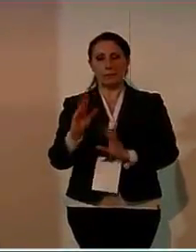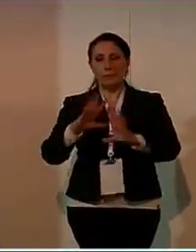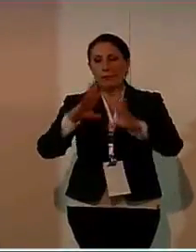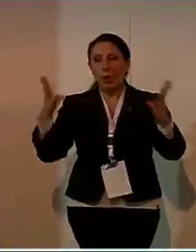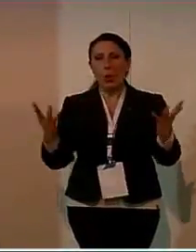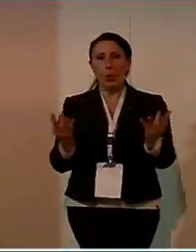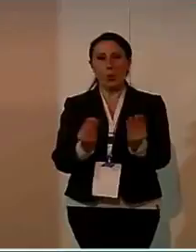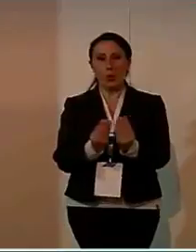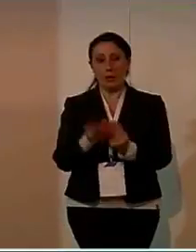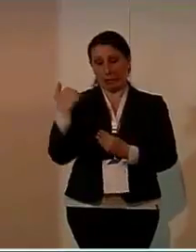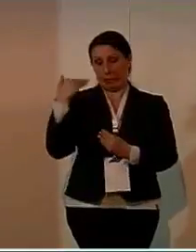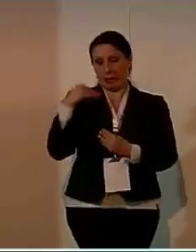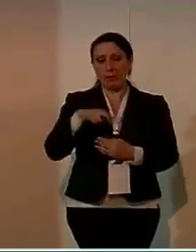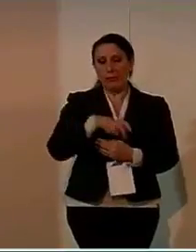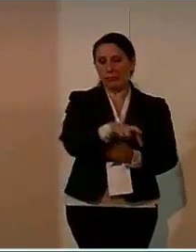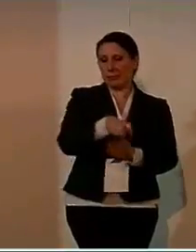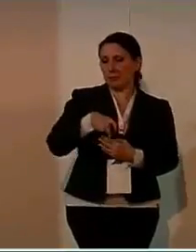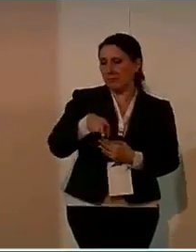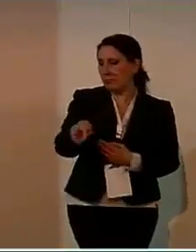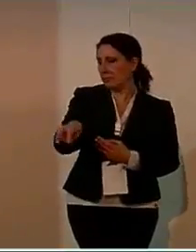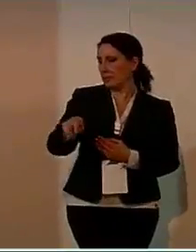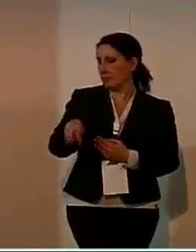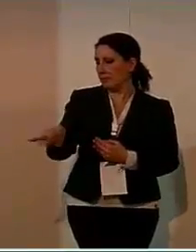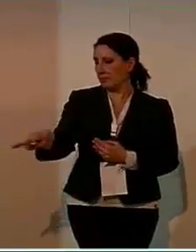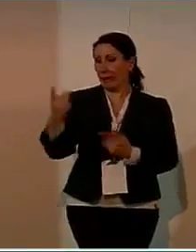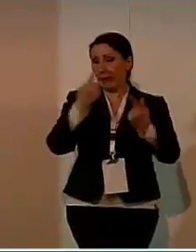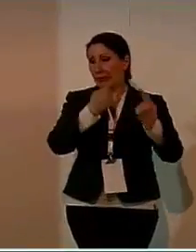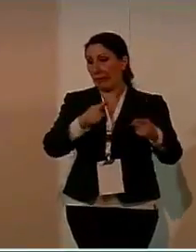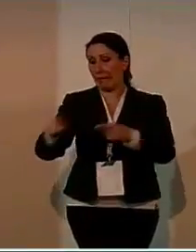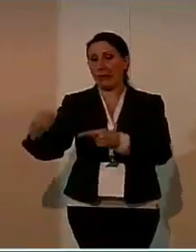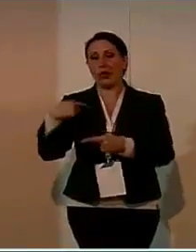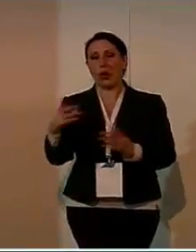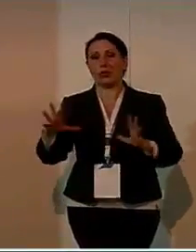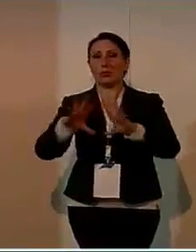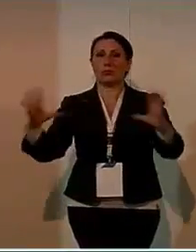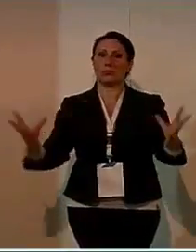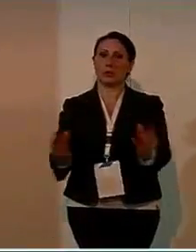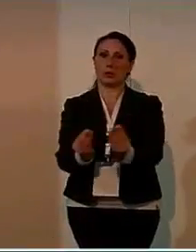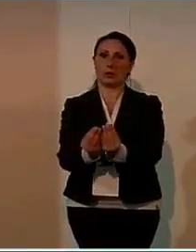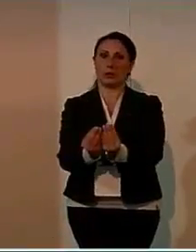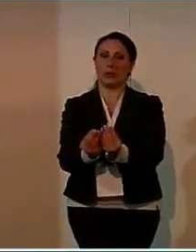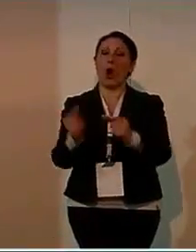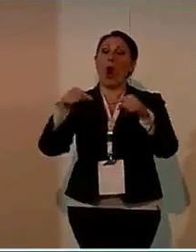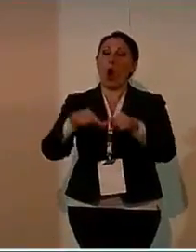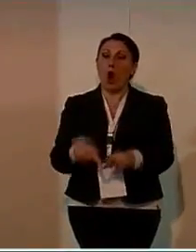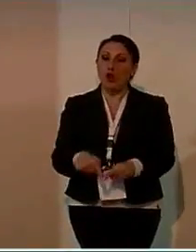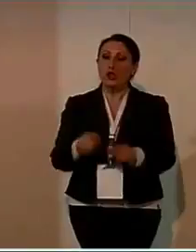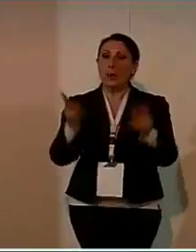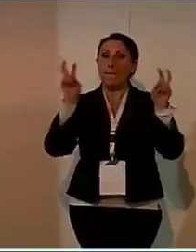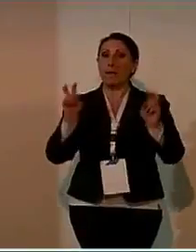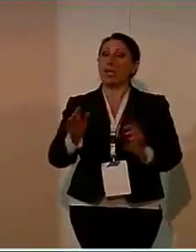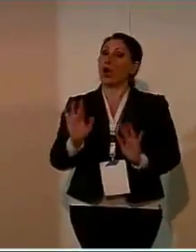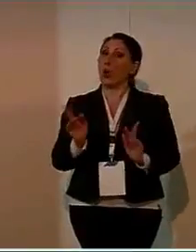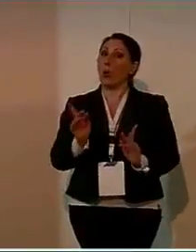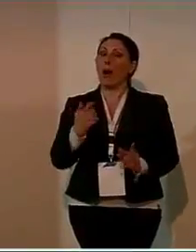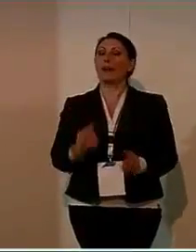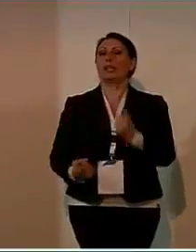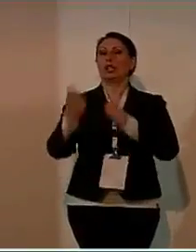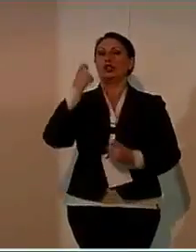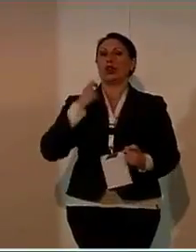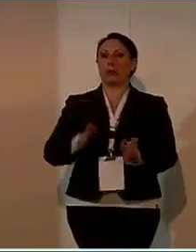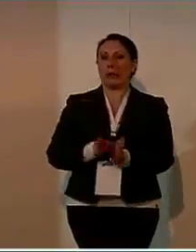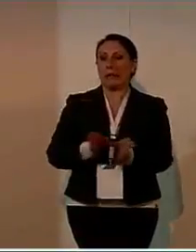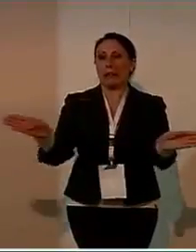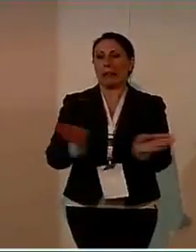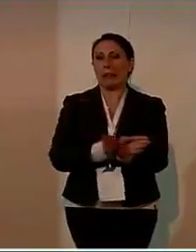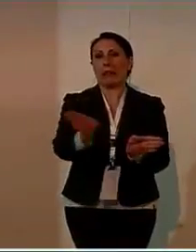sentieri diversi oggi il pericolo è di andare divisi all'appuntamento decisivo io credo che la domanda